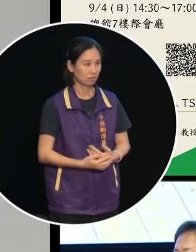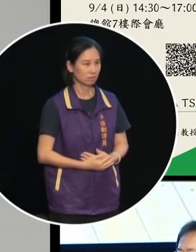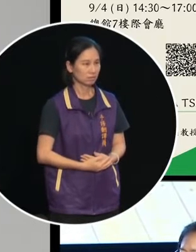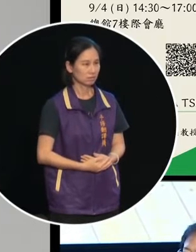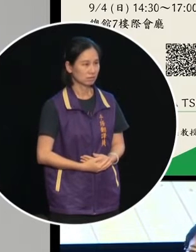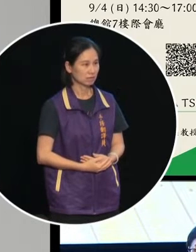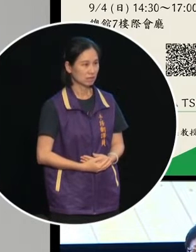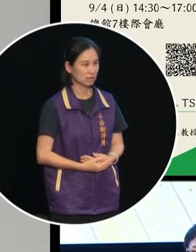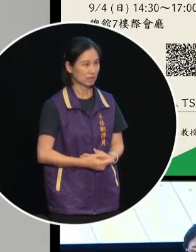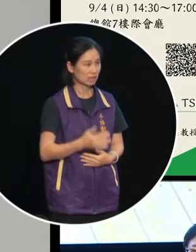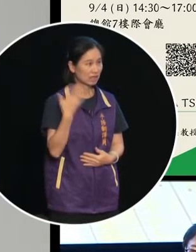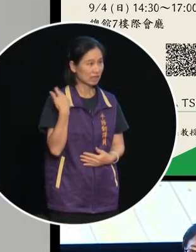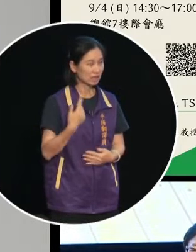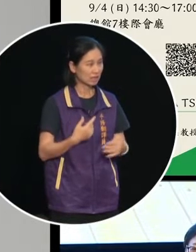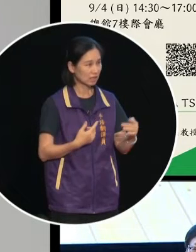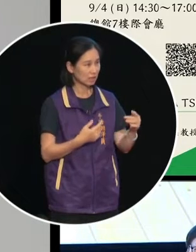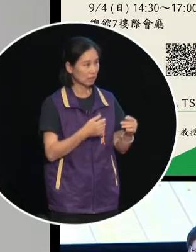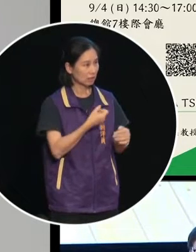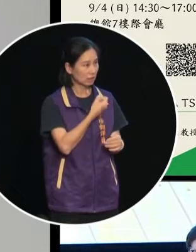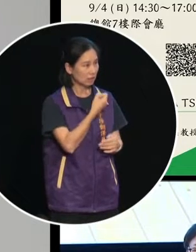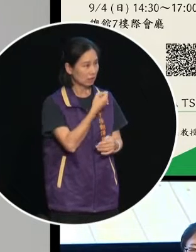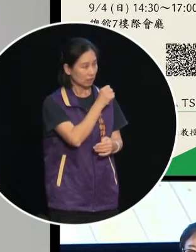以前